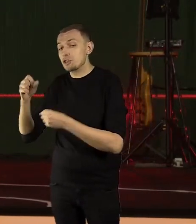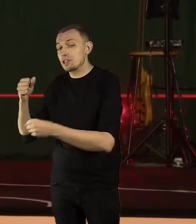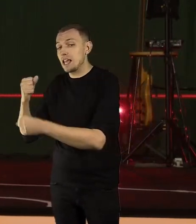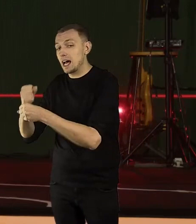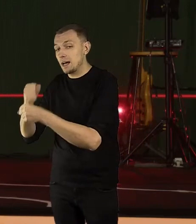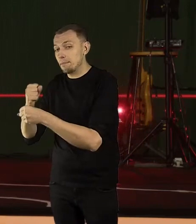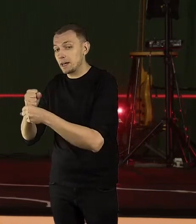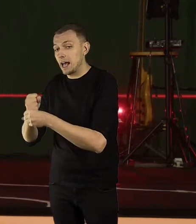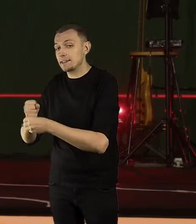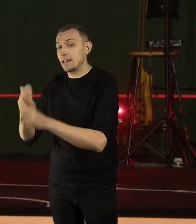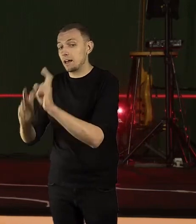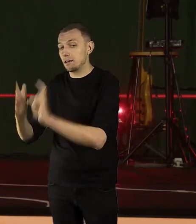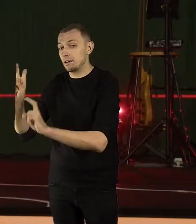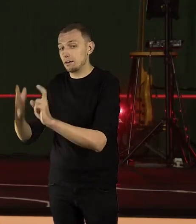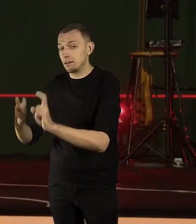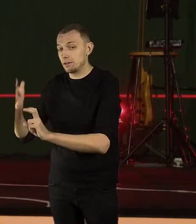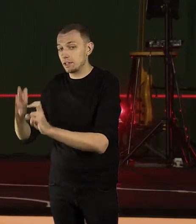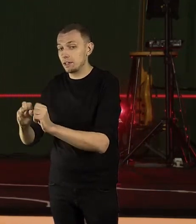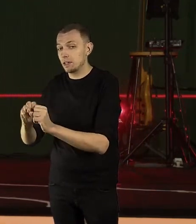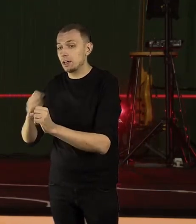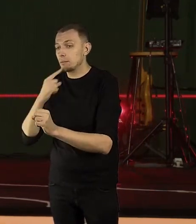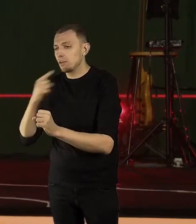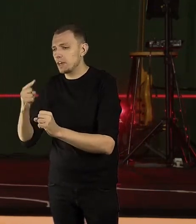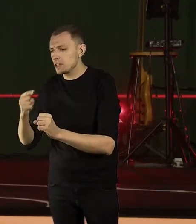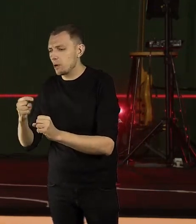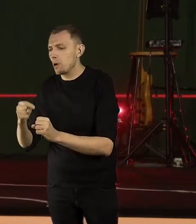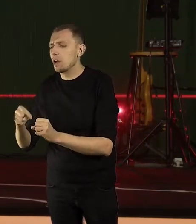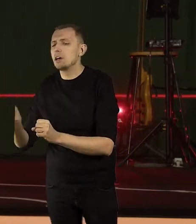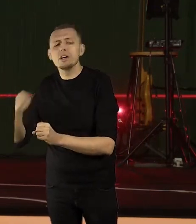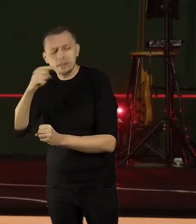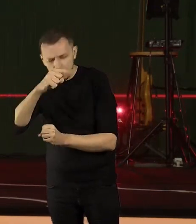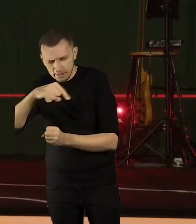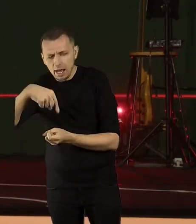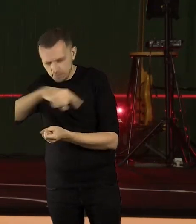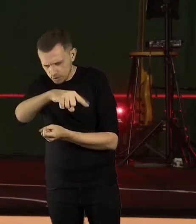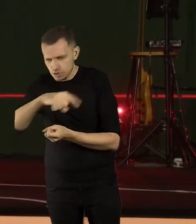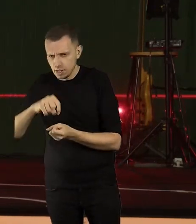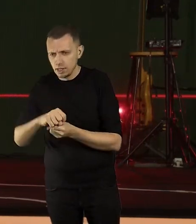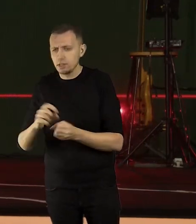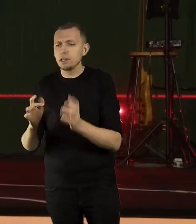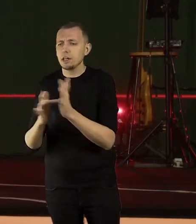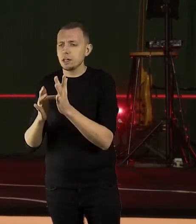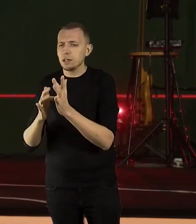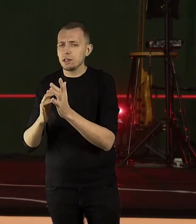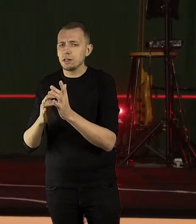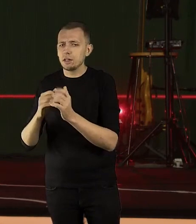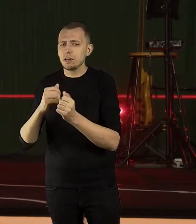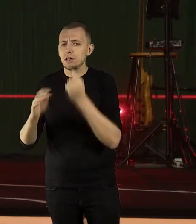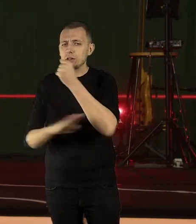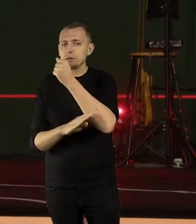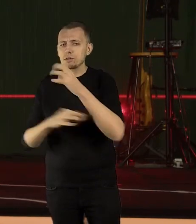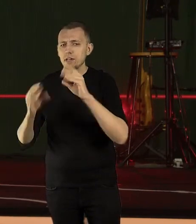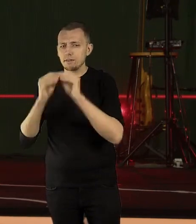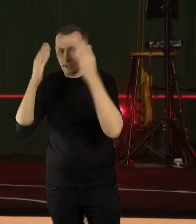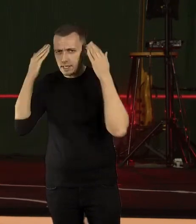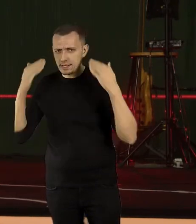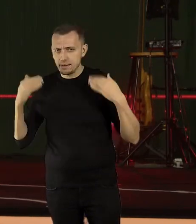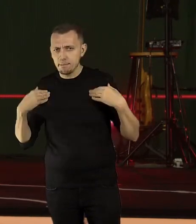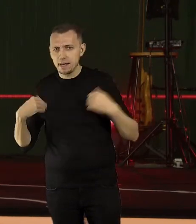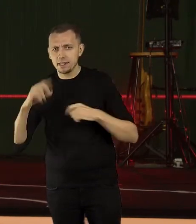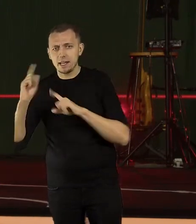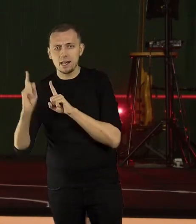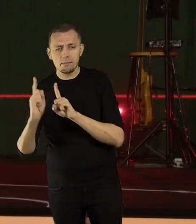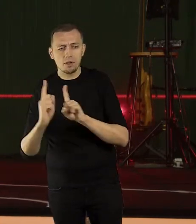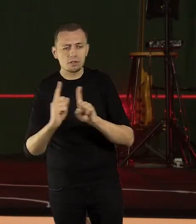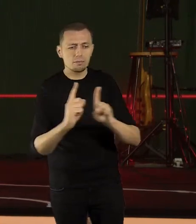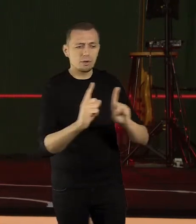się narodził, umieścili go w korycie dla owiec. Jako technik rolnik wiem,